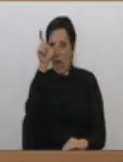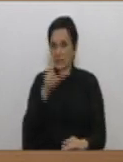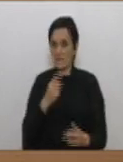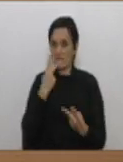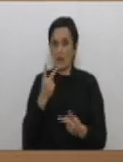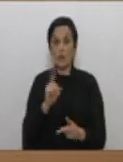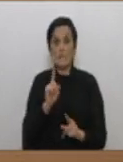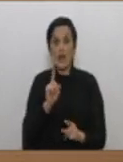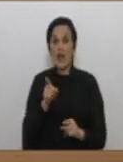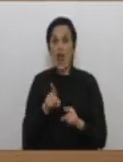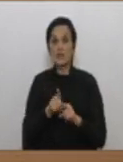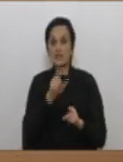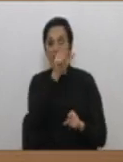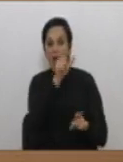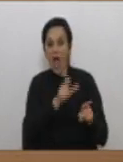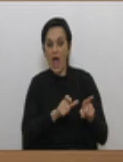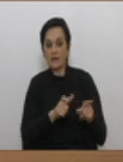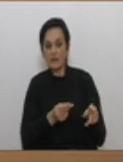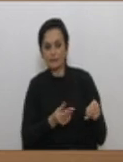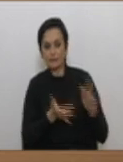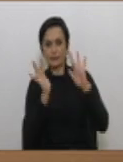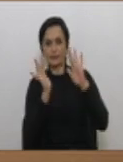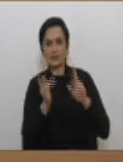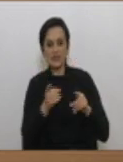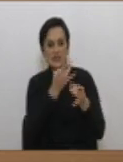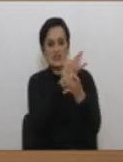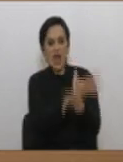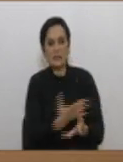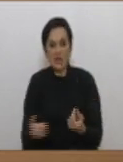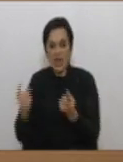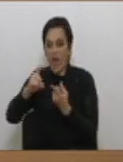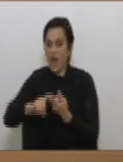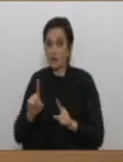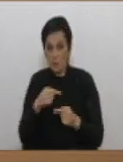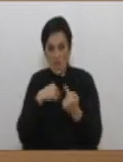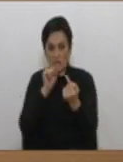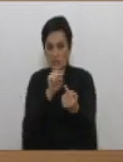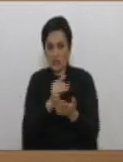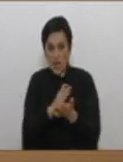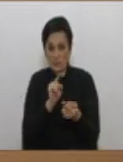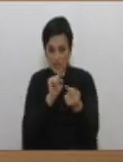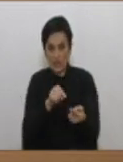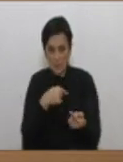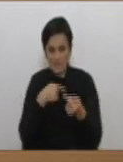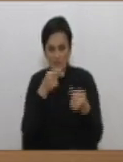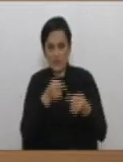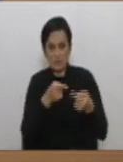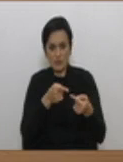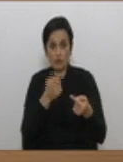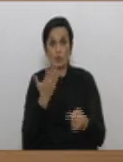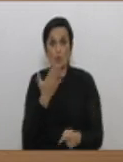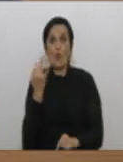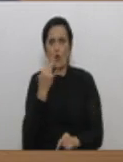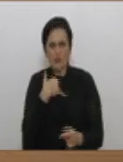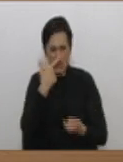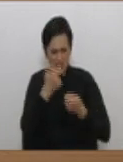მაგრამ ეს არ უნდა ხდებოდეს ადამიანების ძარცვის და ადამიანების გაღატაკების ხარჯზე. Აი ამის წინააღმდე გივარ, ამის წინააღმდე გვიბრძვი. Მე ნამდვილად და თუ გაინტერესებთ